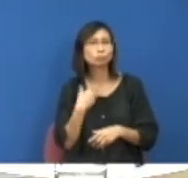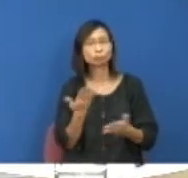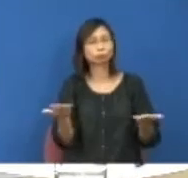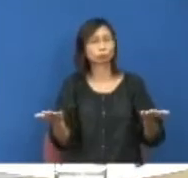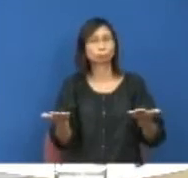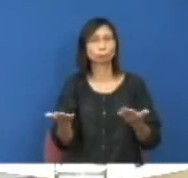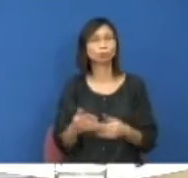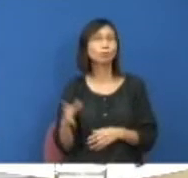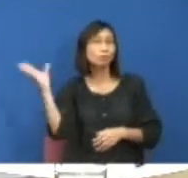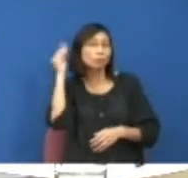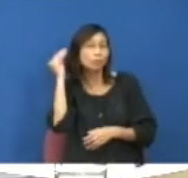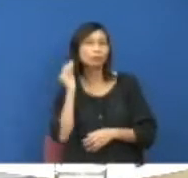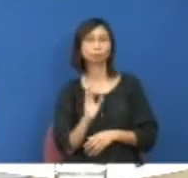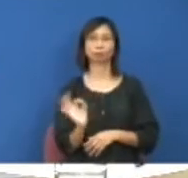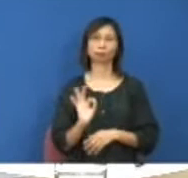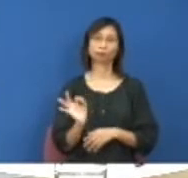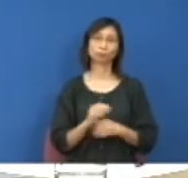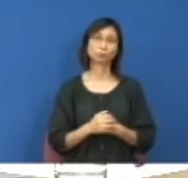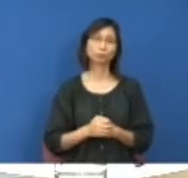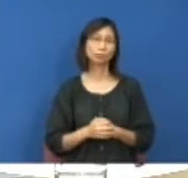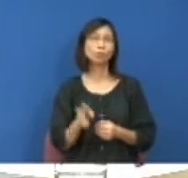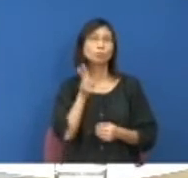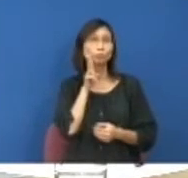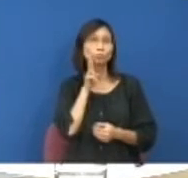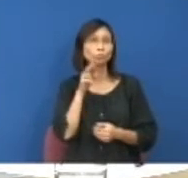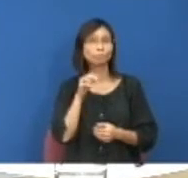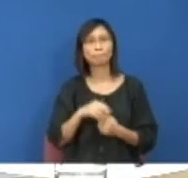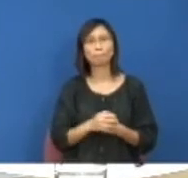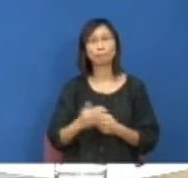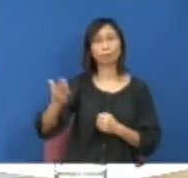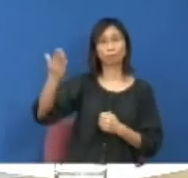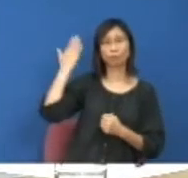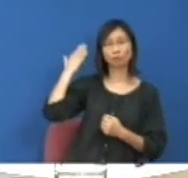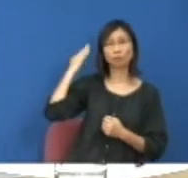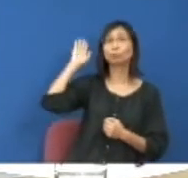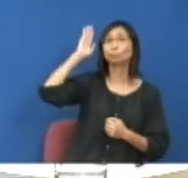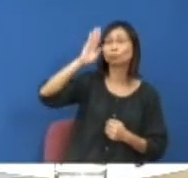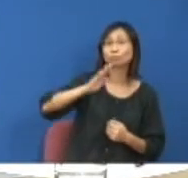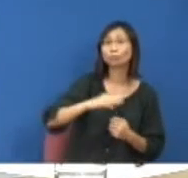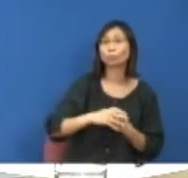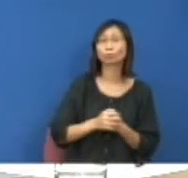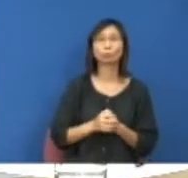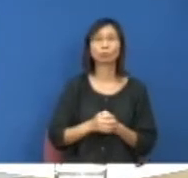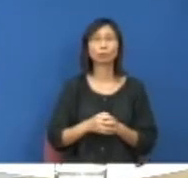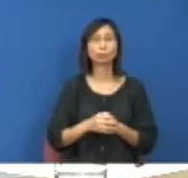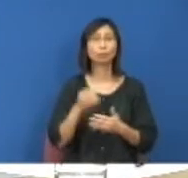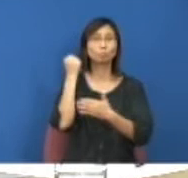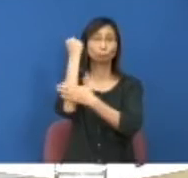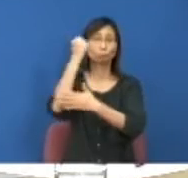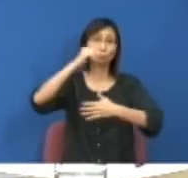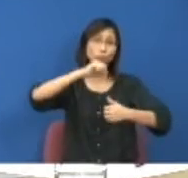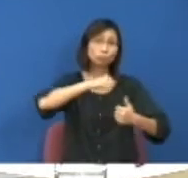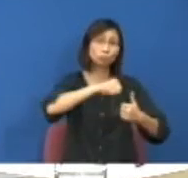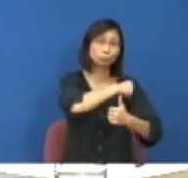吹。當然你說、看古往今來暴力革命或者暴力抗爭都有的，但是大家要